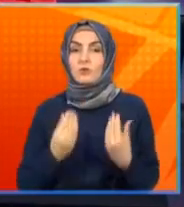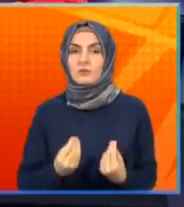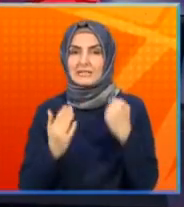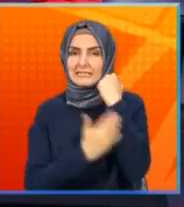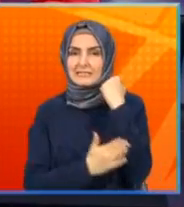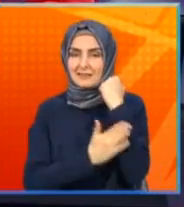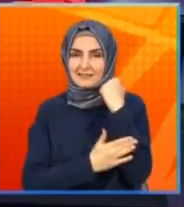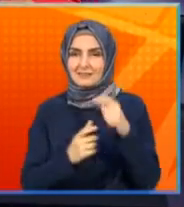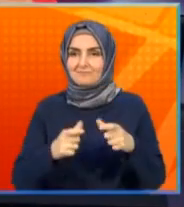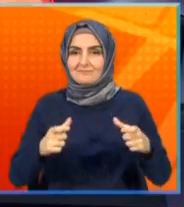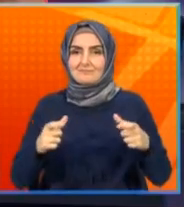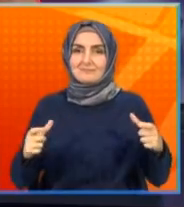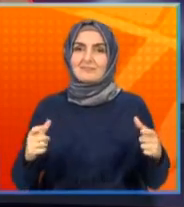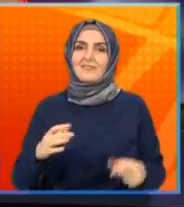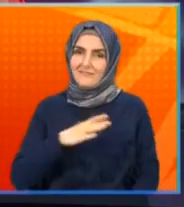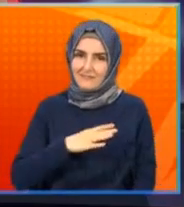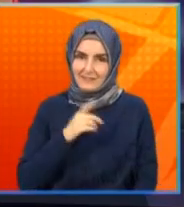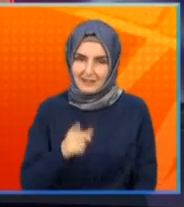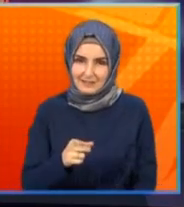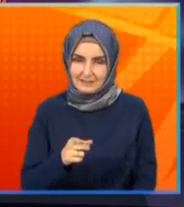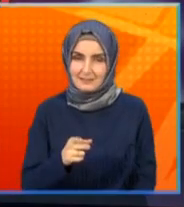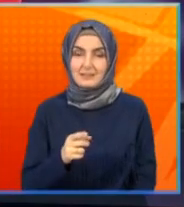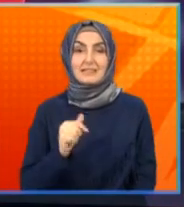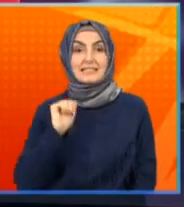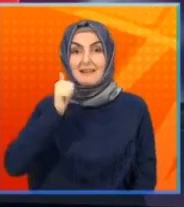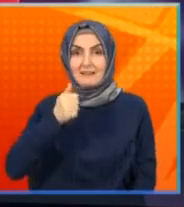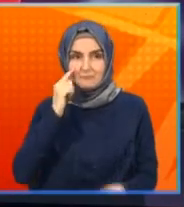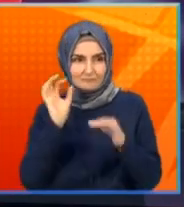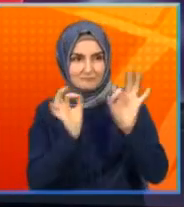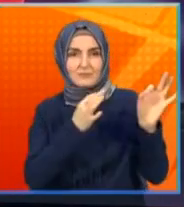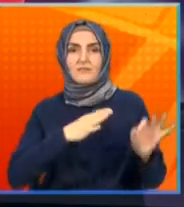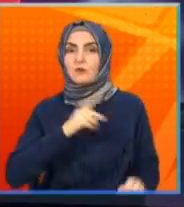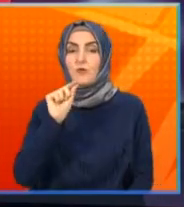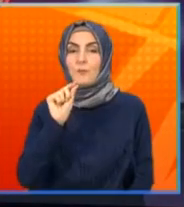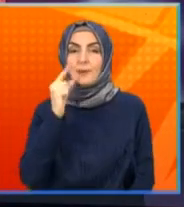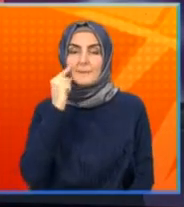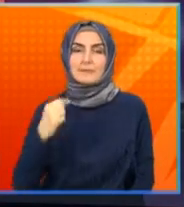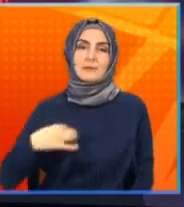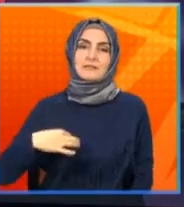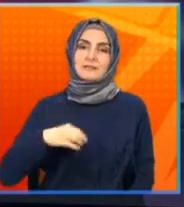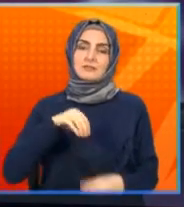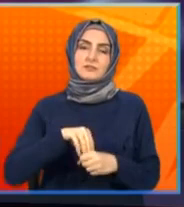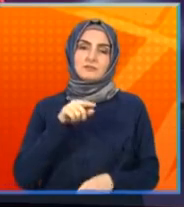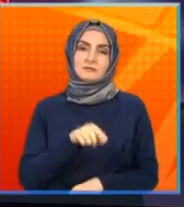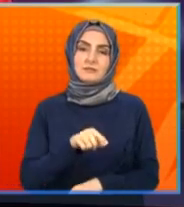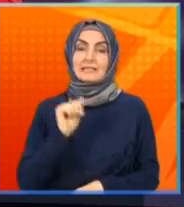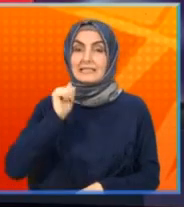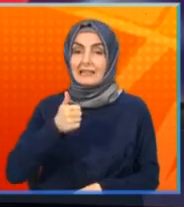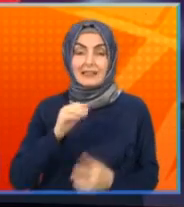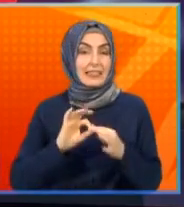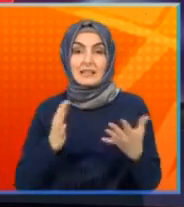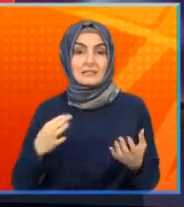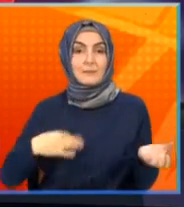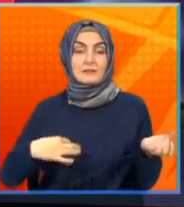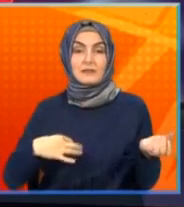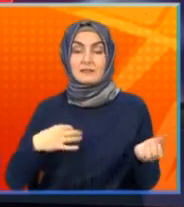Yasaklarda bir nebze olsun geliyor bu yüzden gözler yarına yani 11 Mayıs Pazartesi Sevilmiş durumda Yarın nasıl bir pazartesi